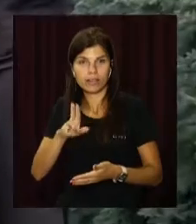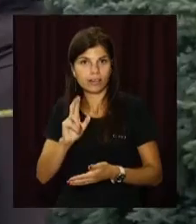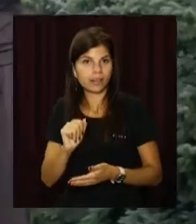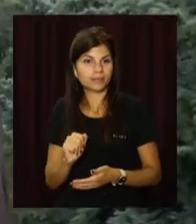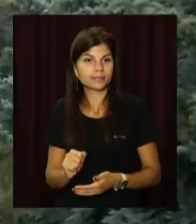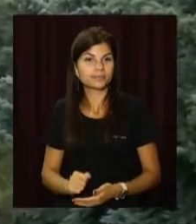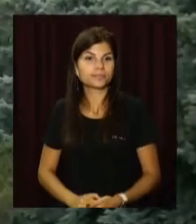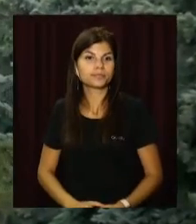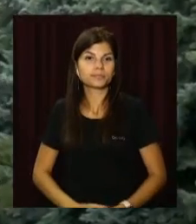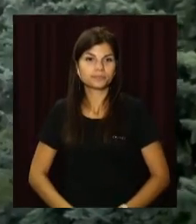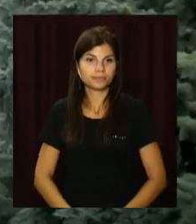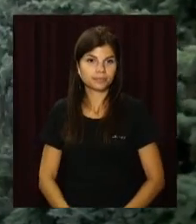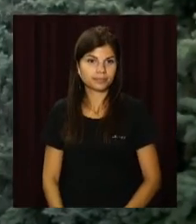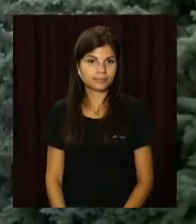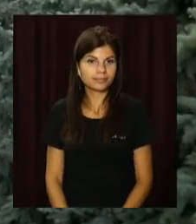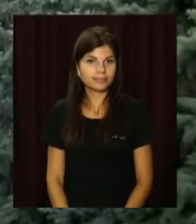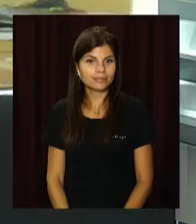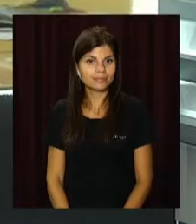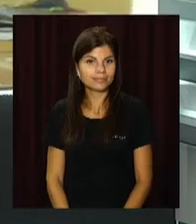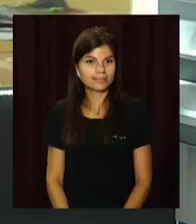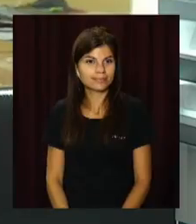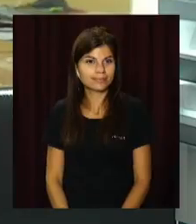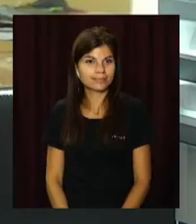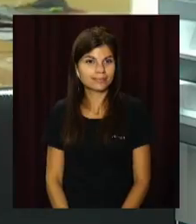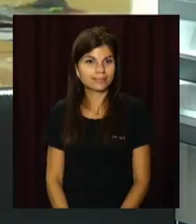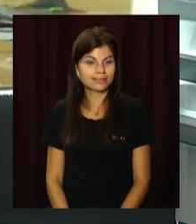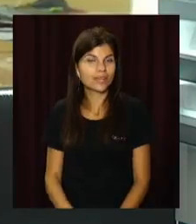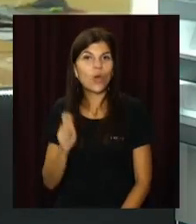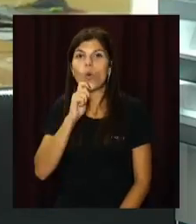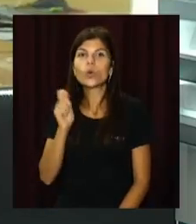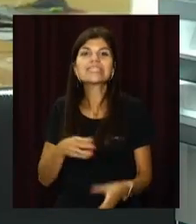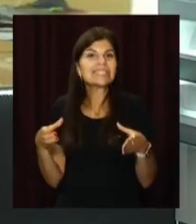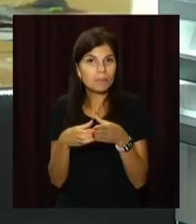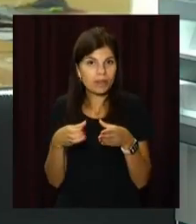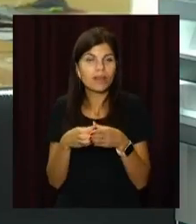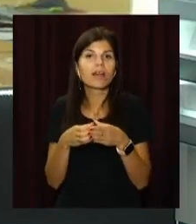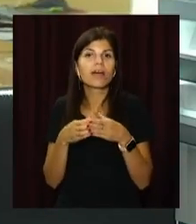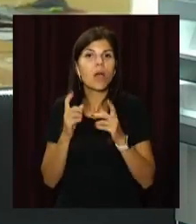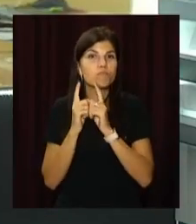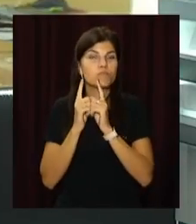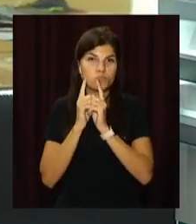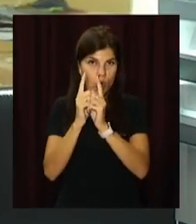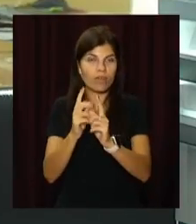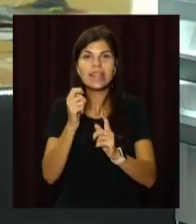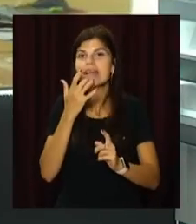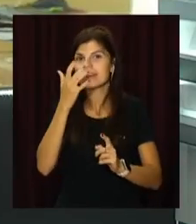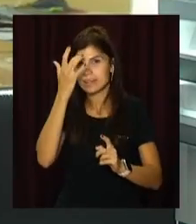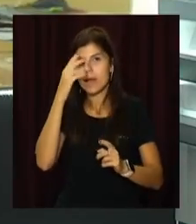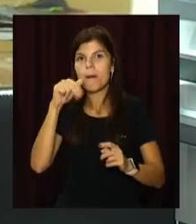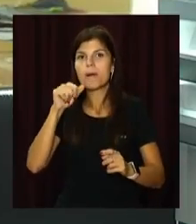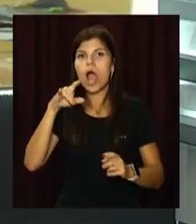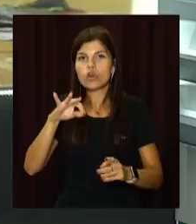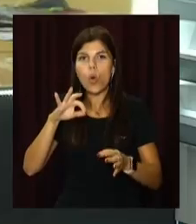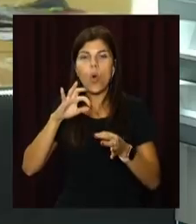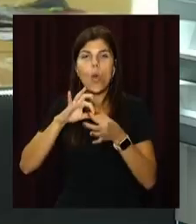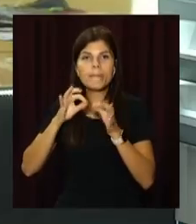Максим Олещенко, Open News, телеканал «Відкритий». Українську збірну урочисто провели на літню паралімпіаду в